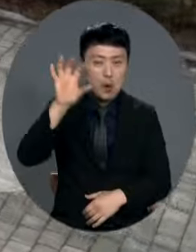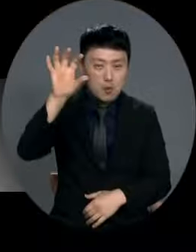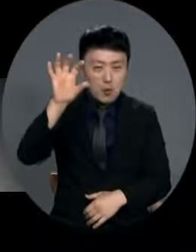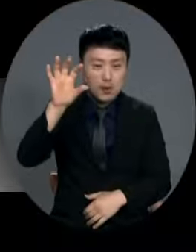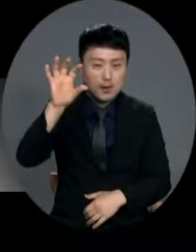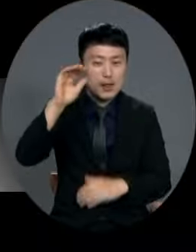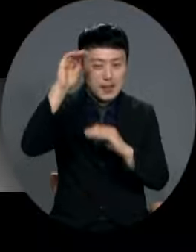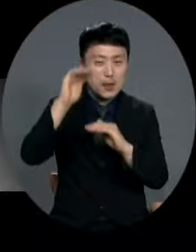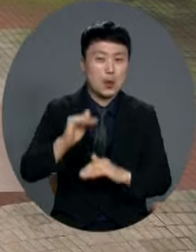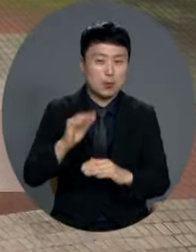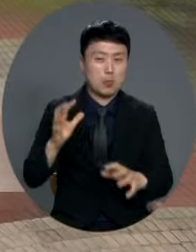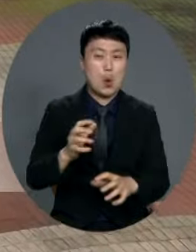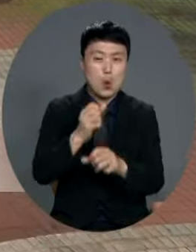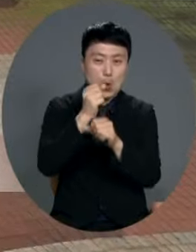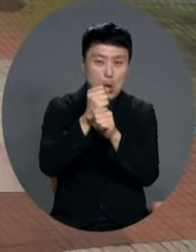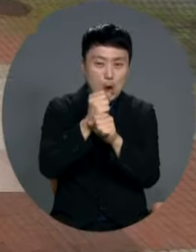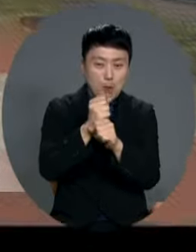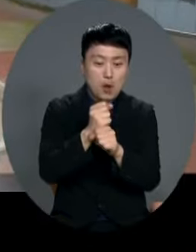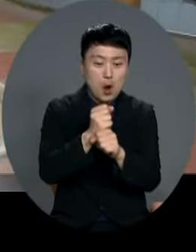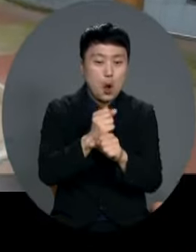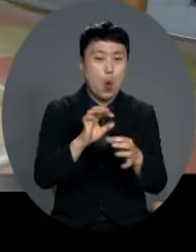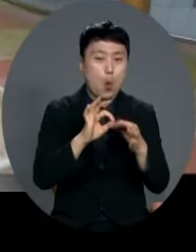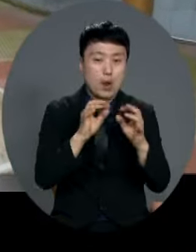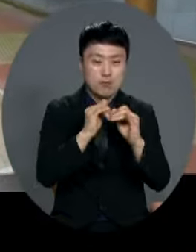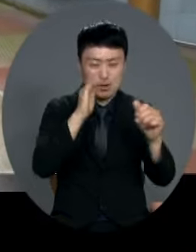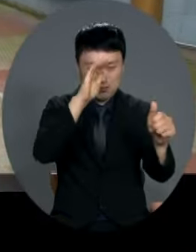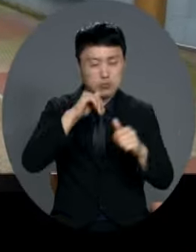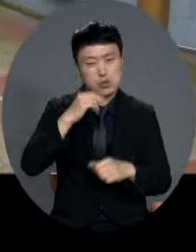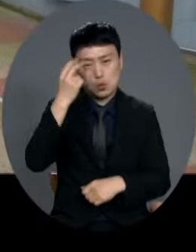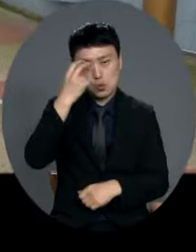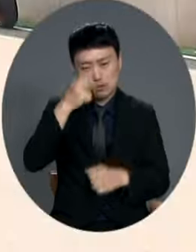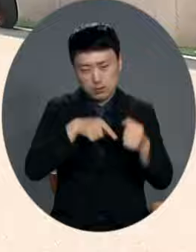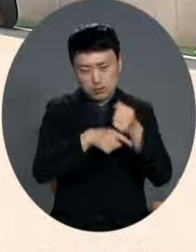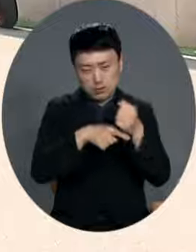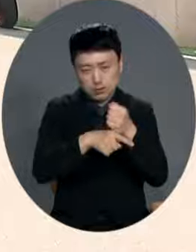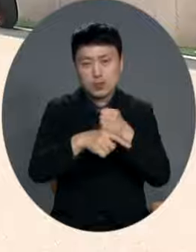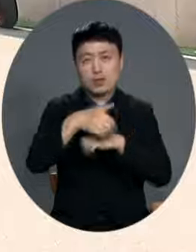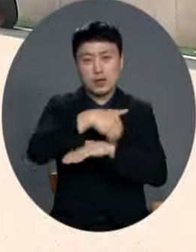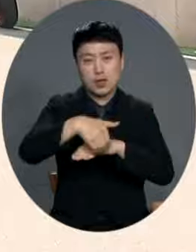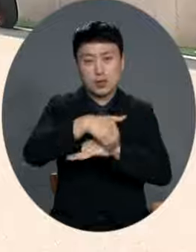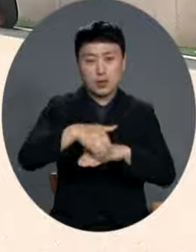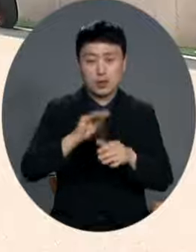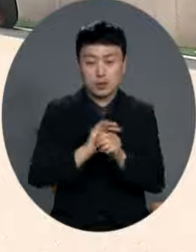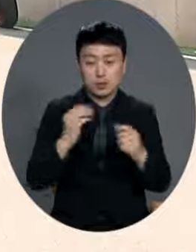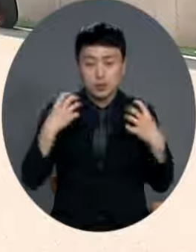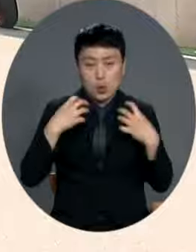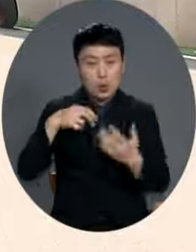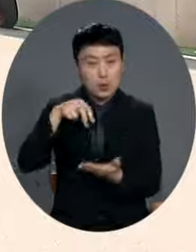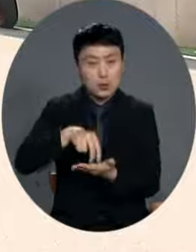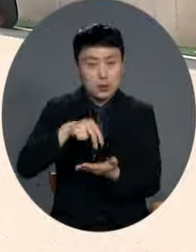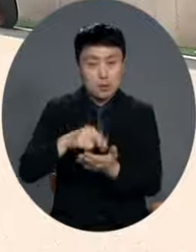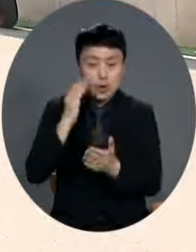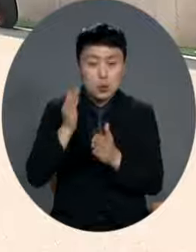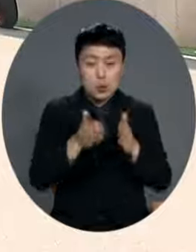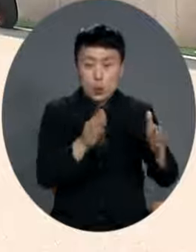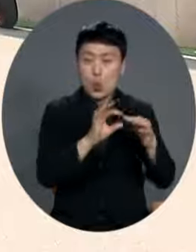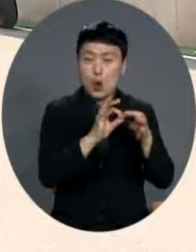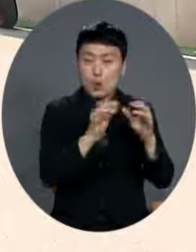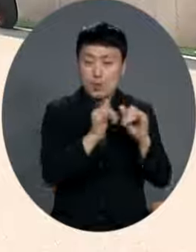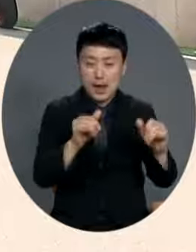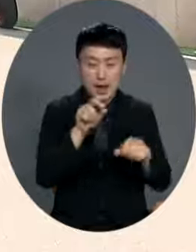신고 내용을 토대로 해당 부서 관련자를 불러 조사합니다 경상북도는 청군 관련자들을 상대로